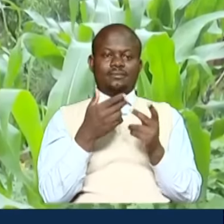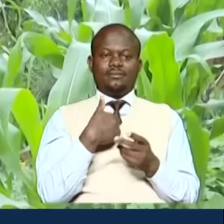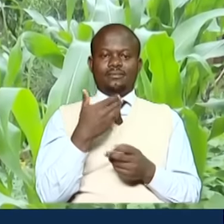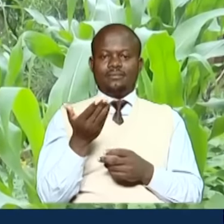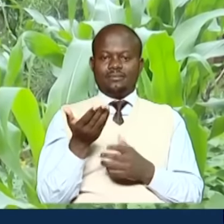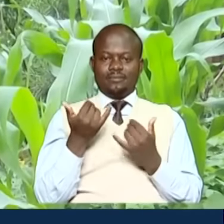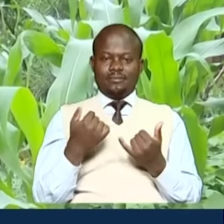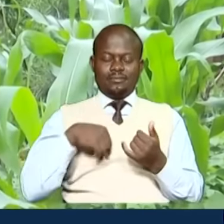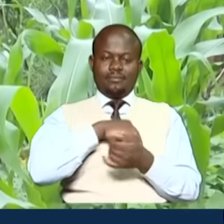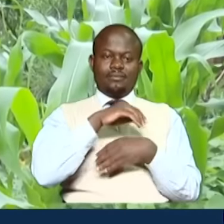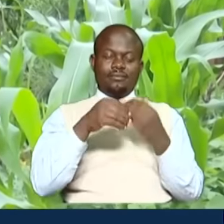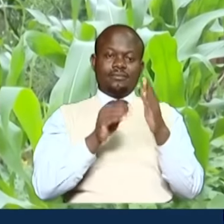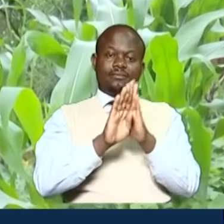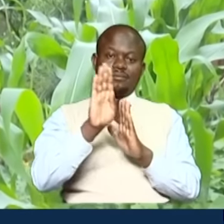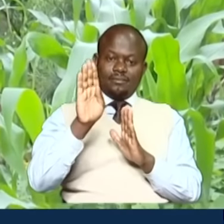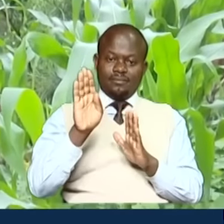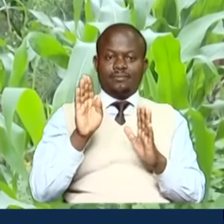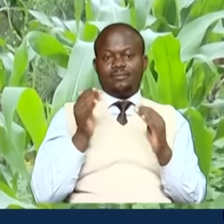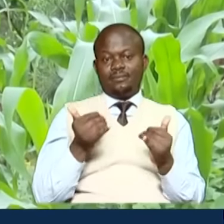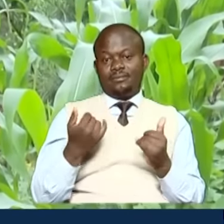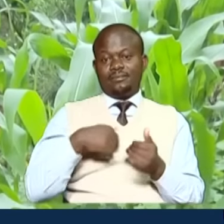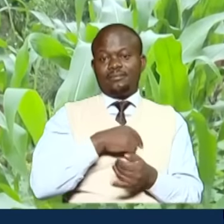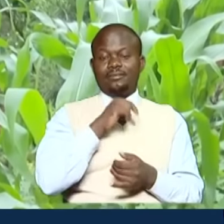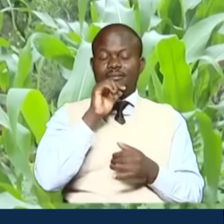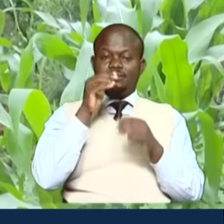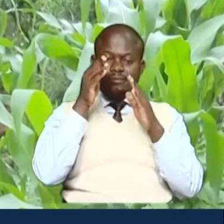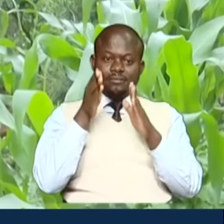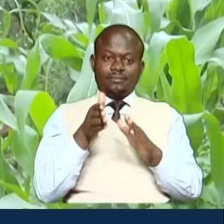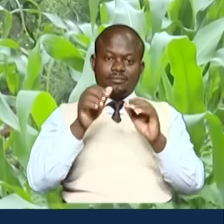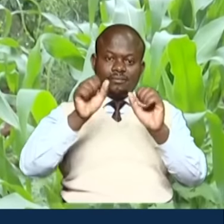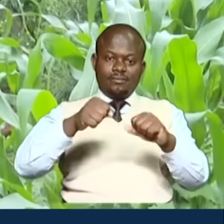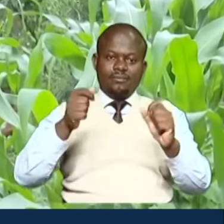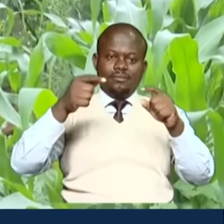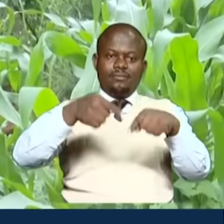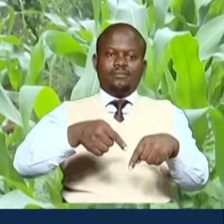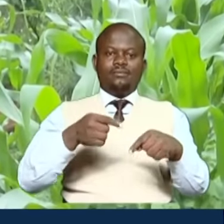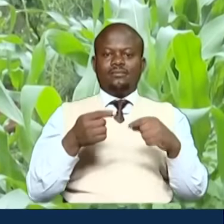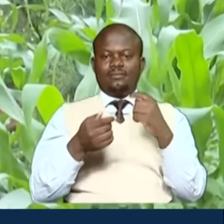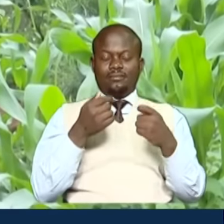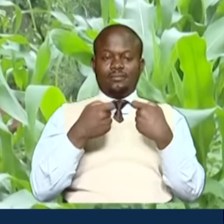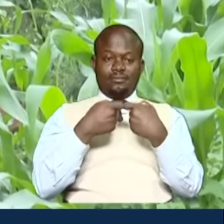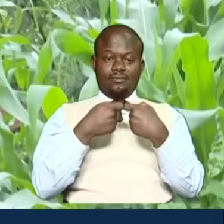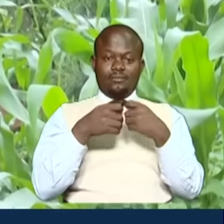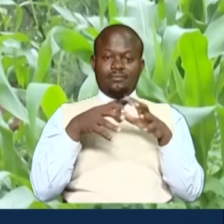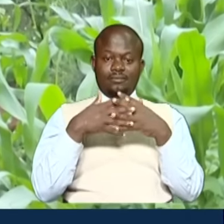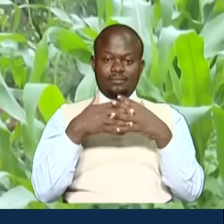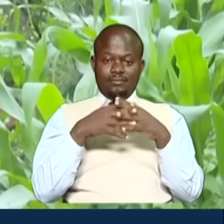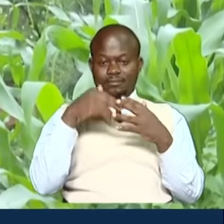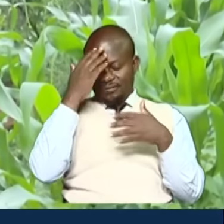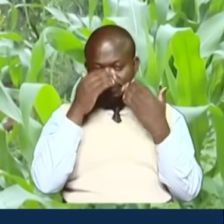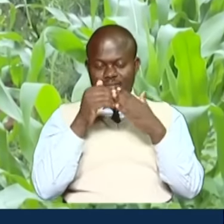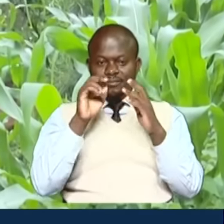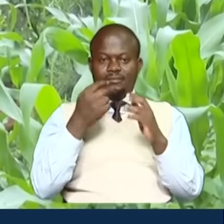ngubu tuba twarateye imbere natwe. Ubu ngubu ntabwo umuntu ashobora kuba yazana nk'imashini ihura kubera ko uwo